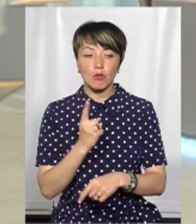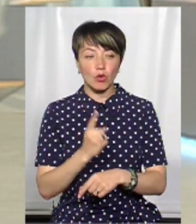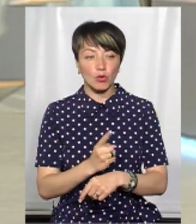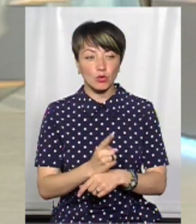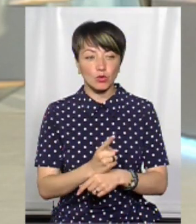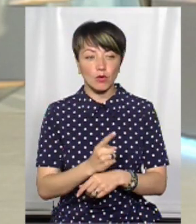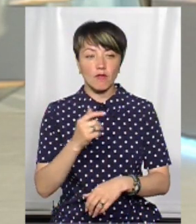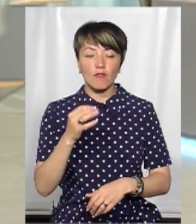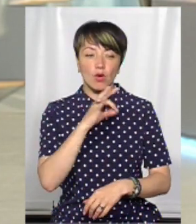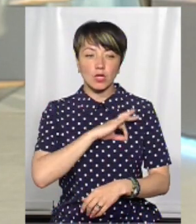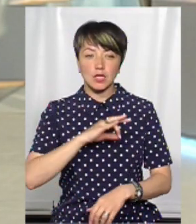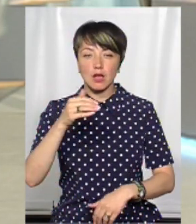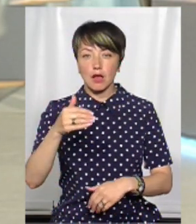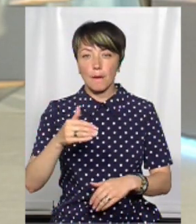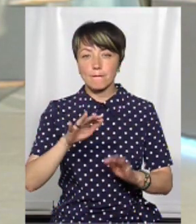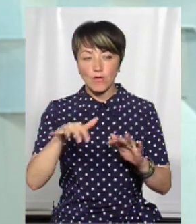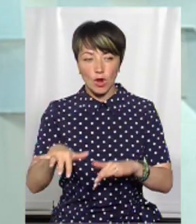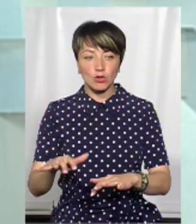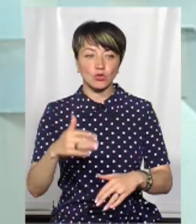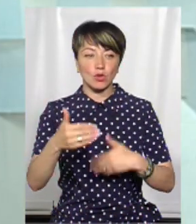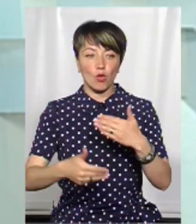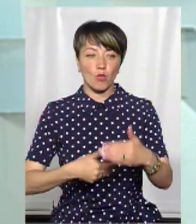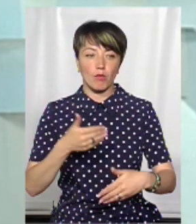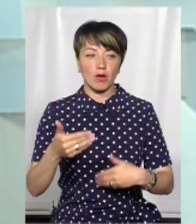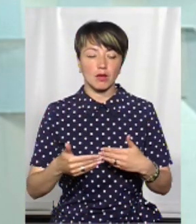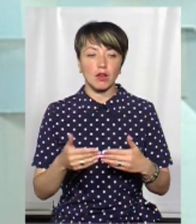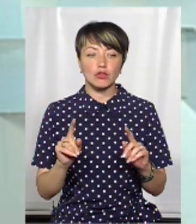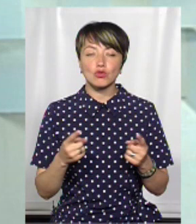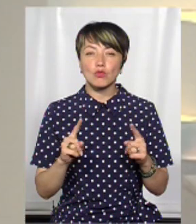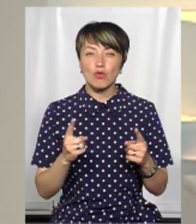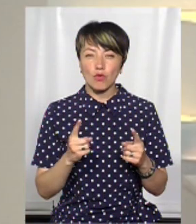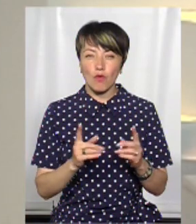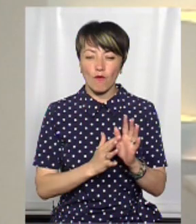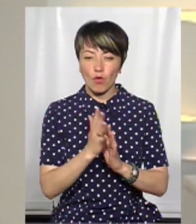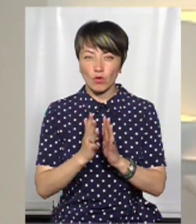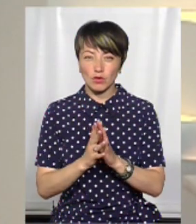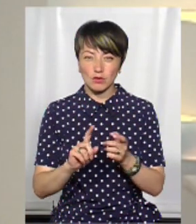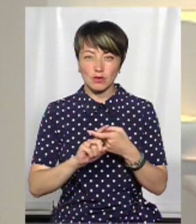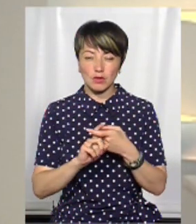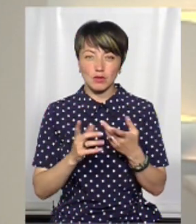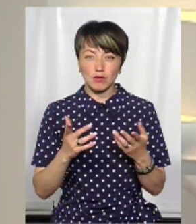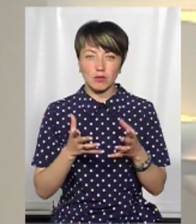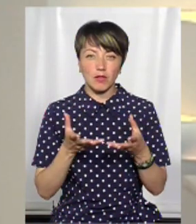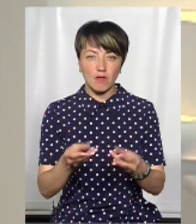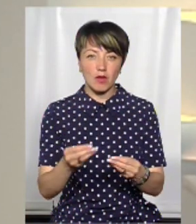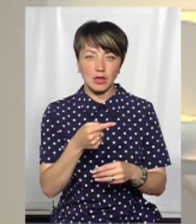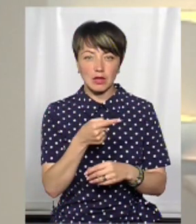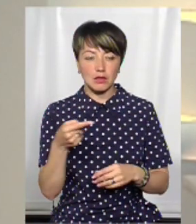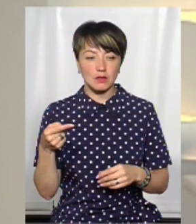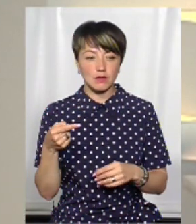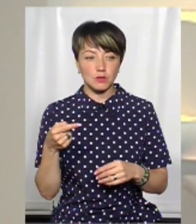заборону використання цього пляжу для купання. А чому водорослі так негативно